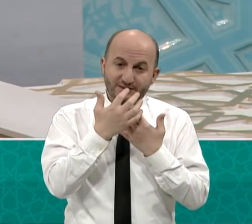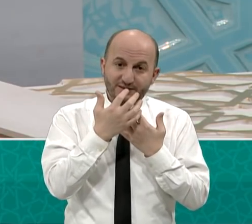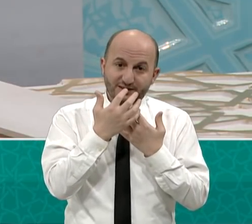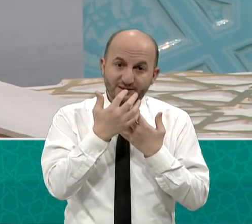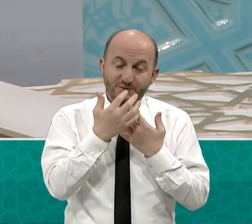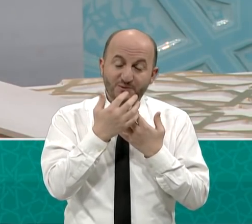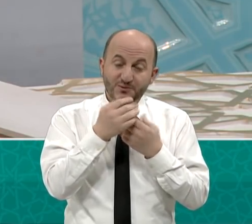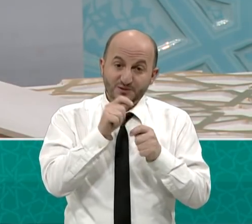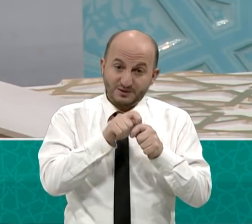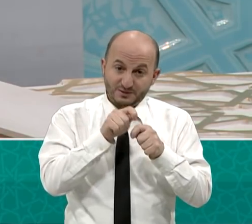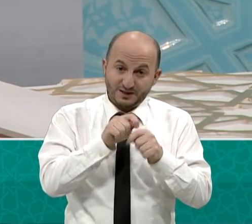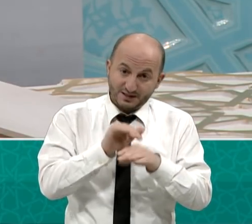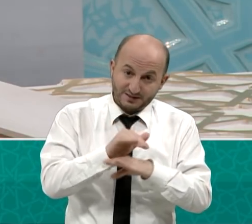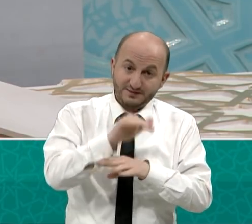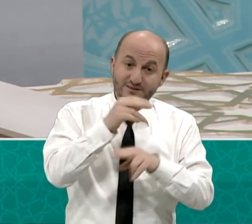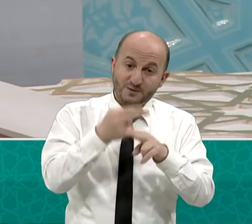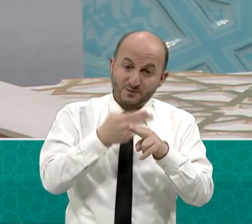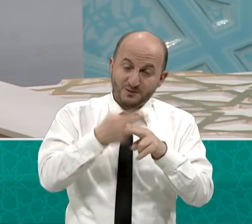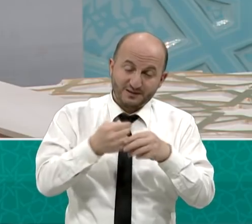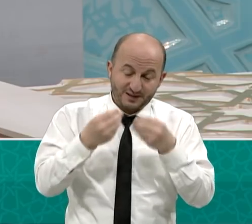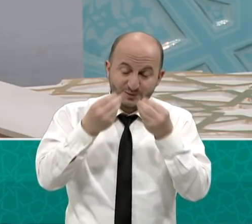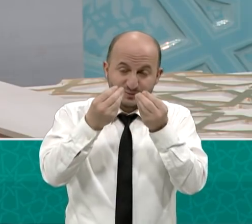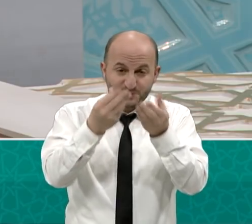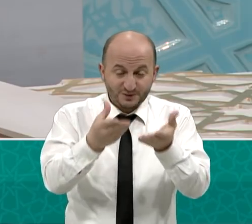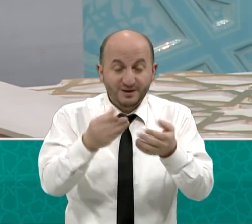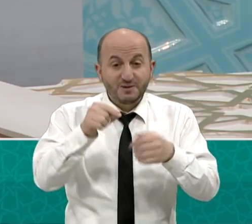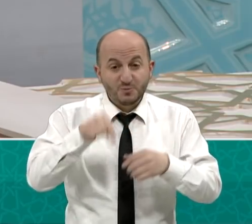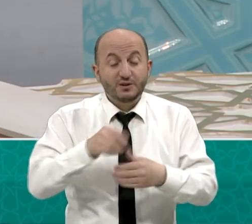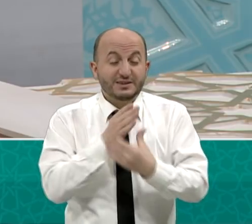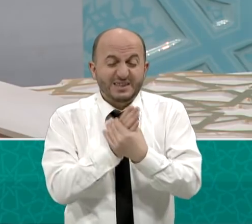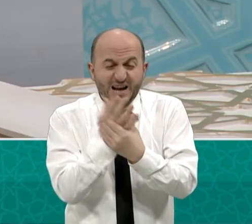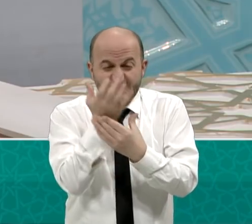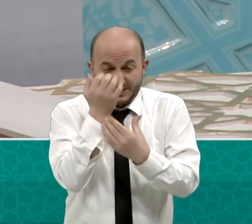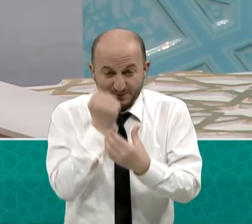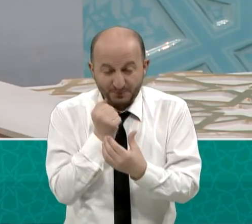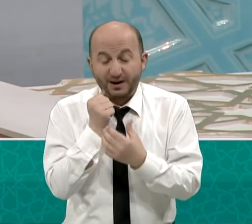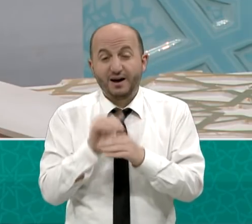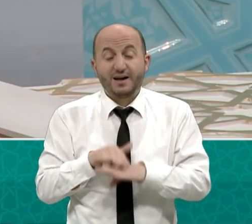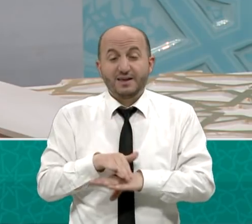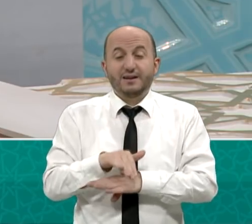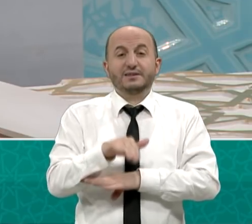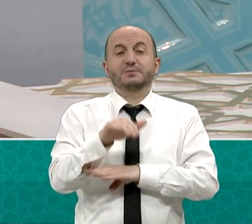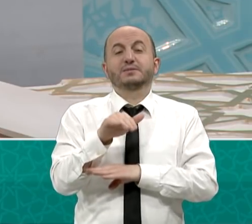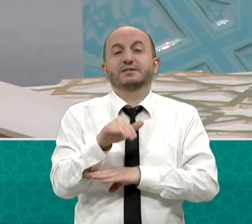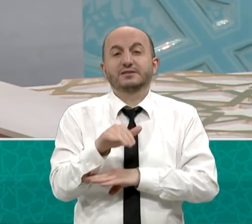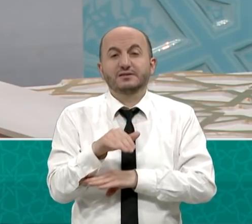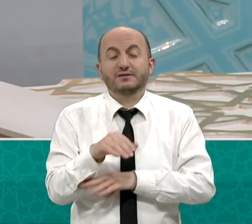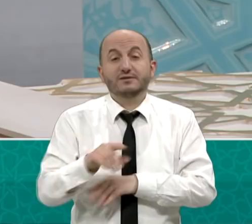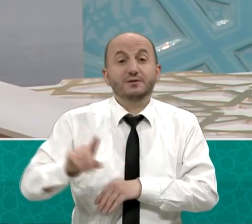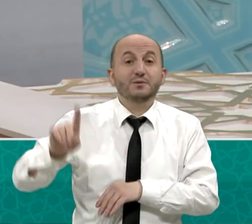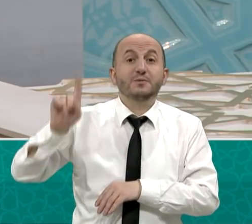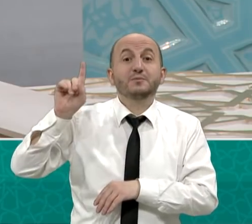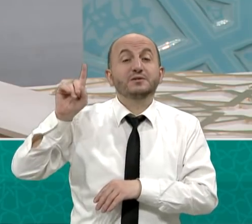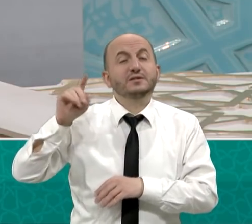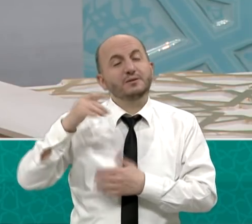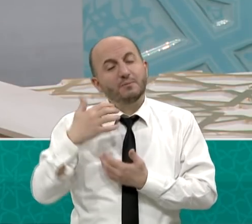onun uygulamalarından örnekler sunarak buradan ders çıkartmaya, hayatımıza Rabbimizin